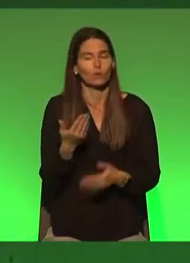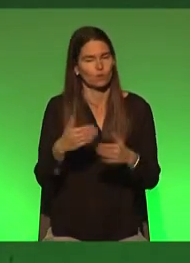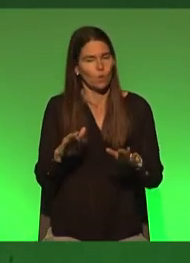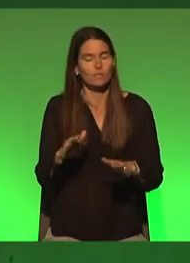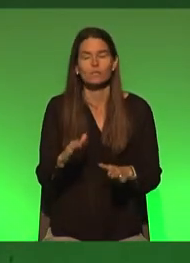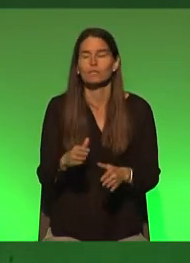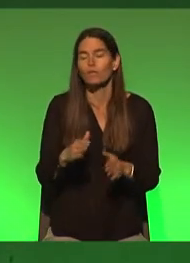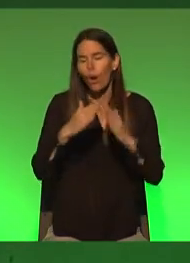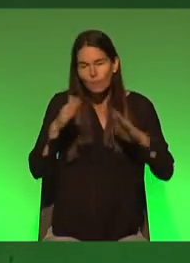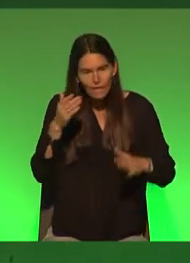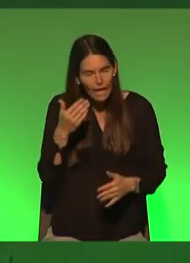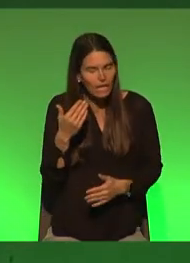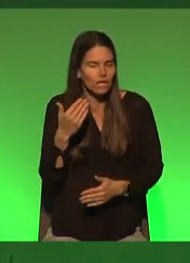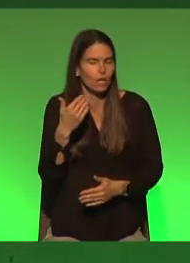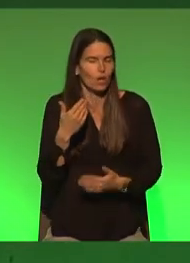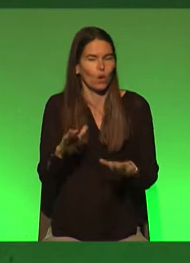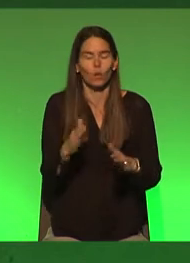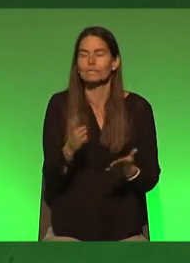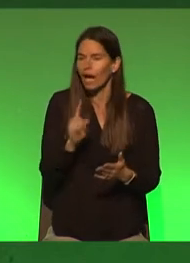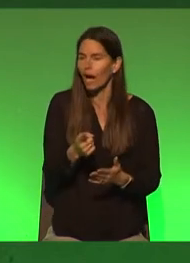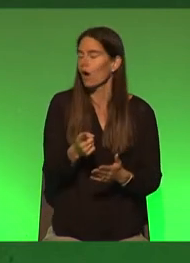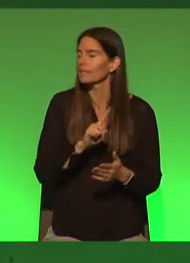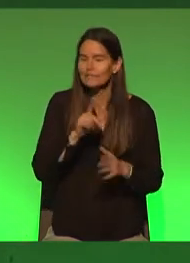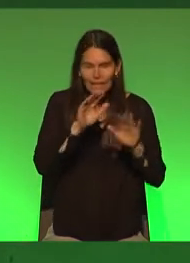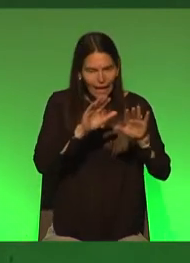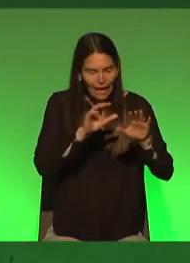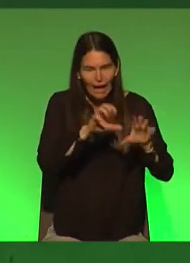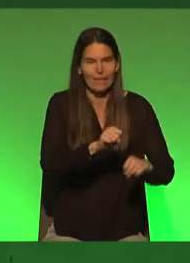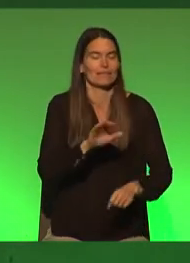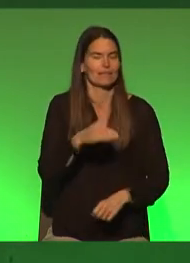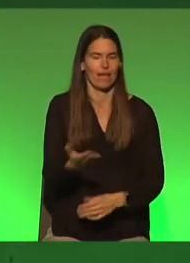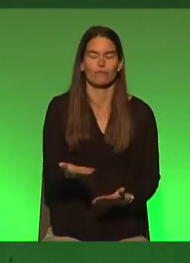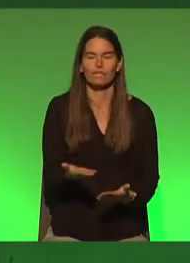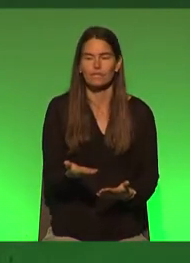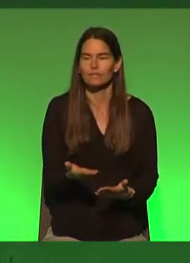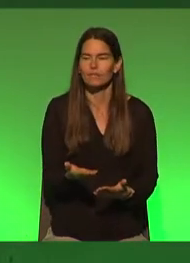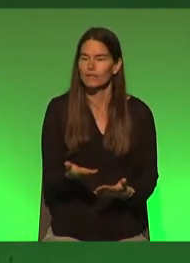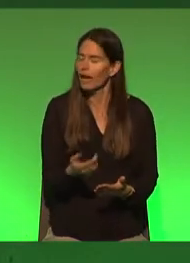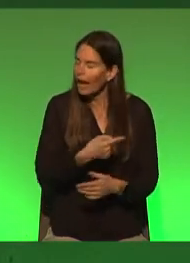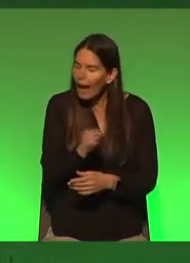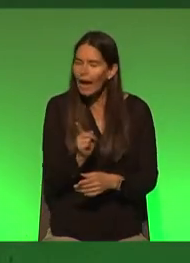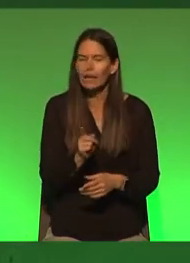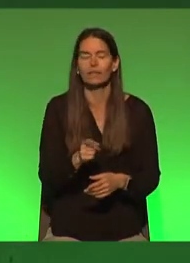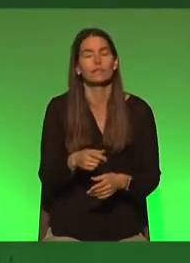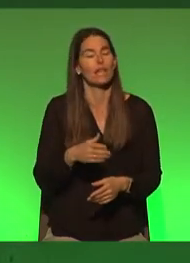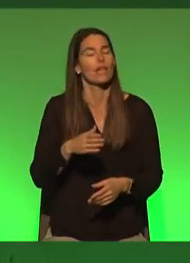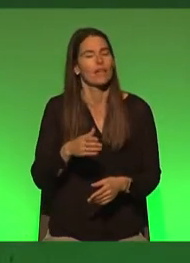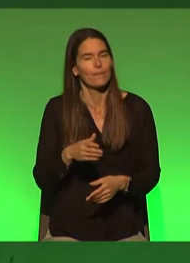unantastbar. Die Würde der Sexarbeiterin und der Prostituierten ist unantastbar. Die